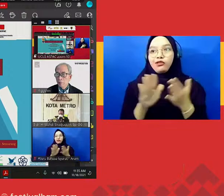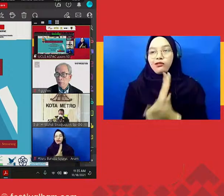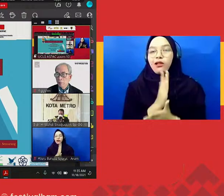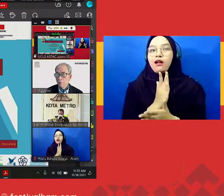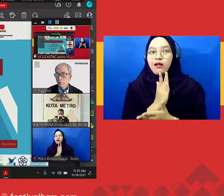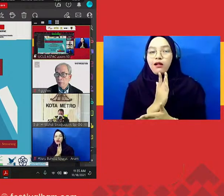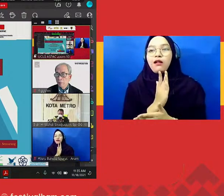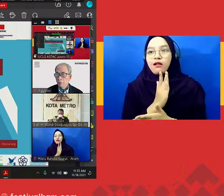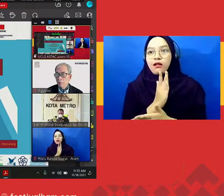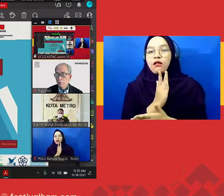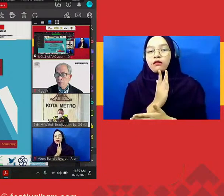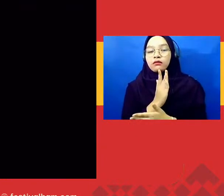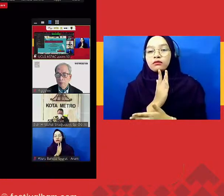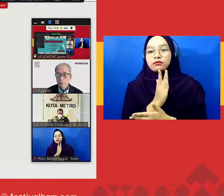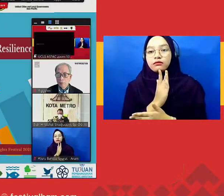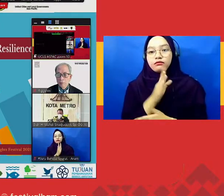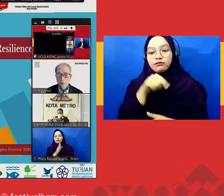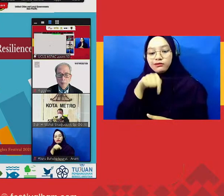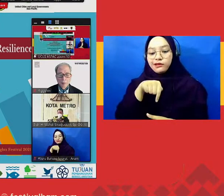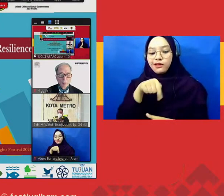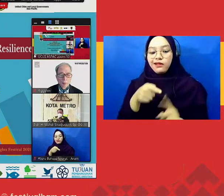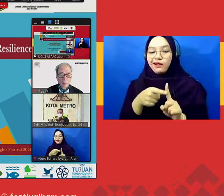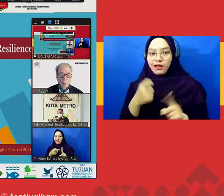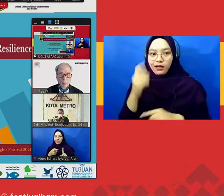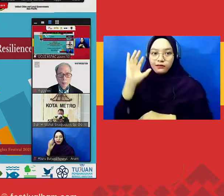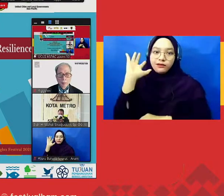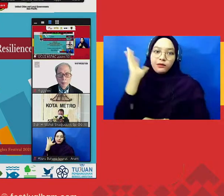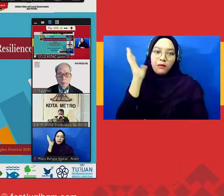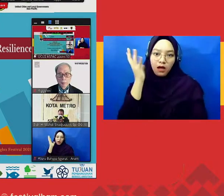ini dari Semarang ya.